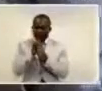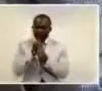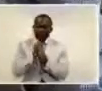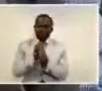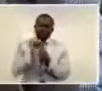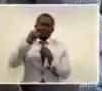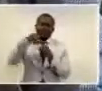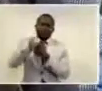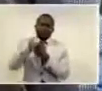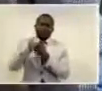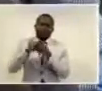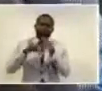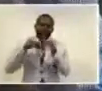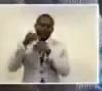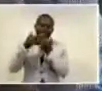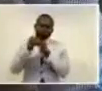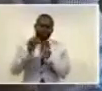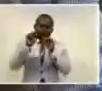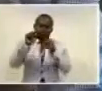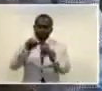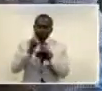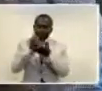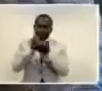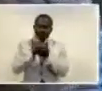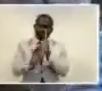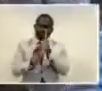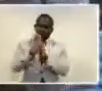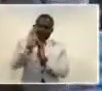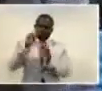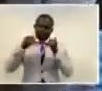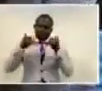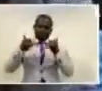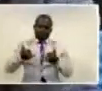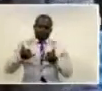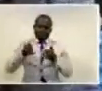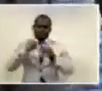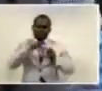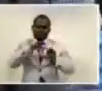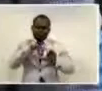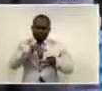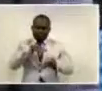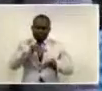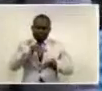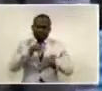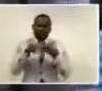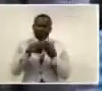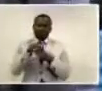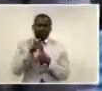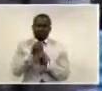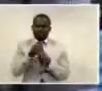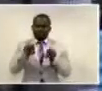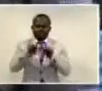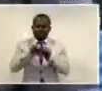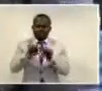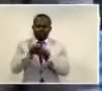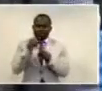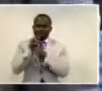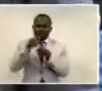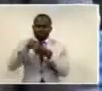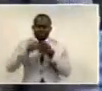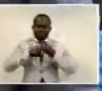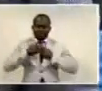kwiyoboka maze kwiyoboka harahingejeje ubu ndi umudozi w'inkweto dukora inkweto za made in